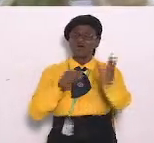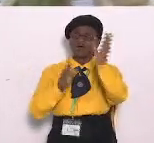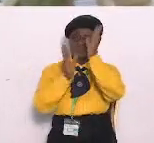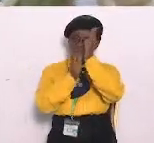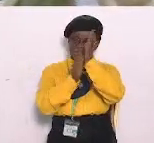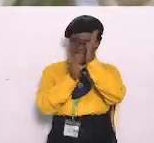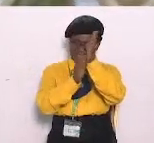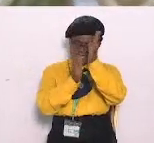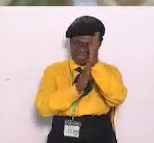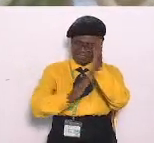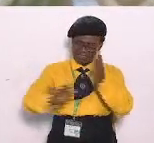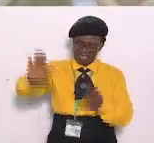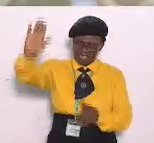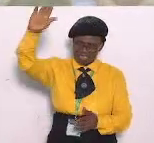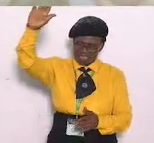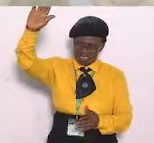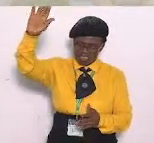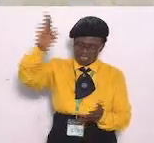jamais